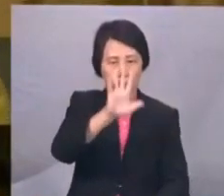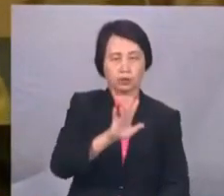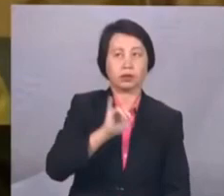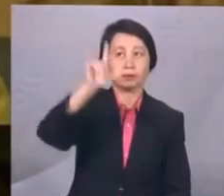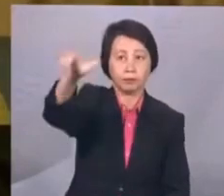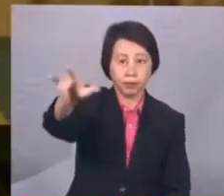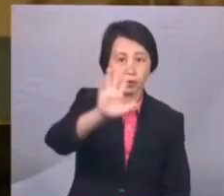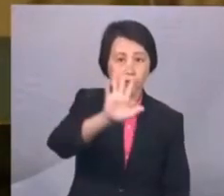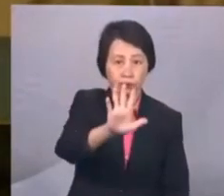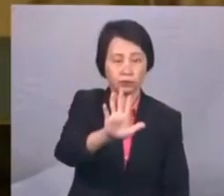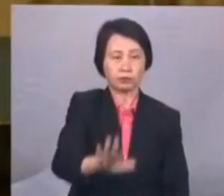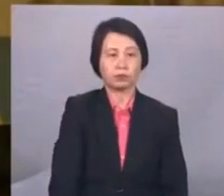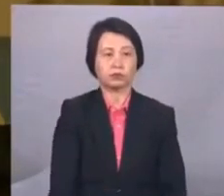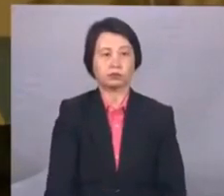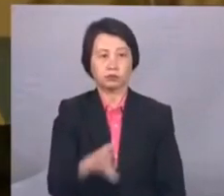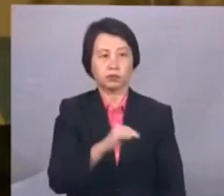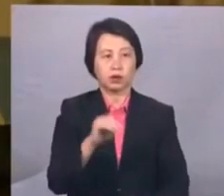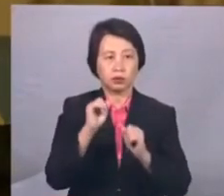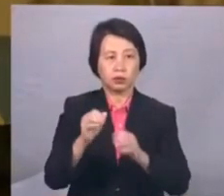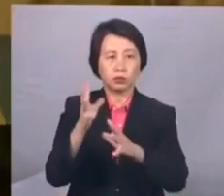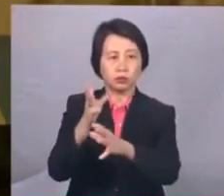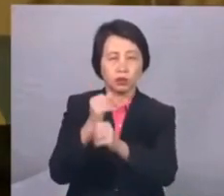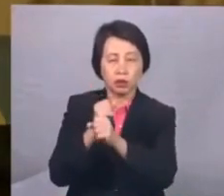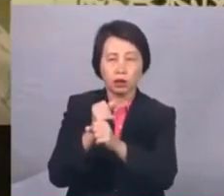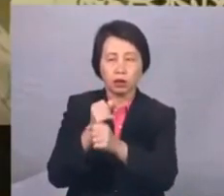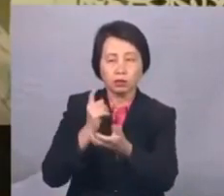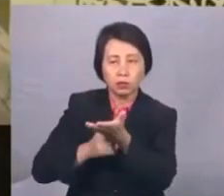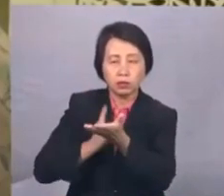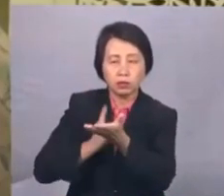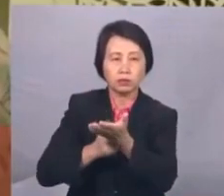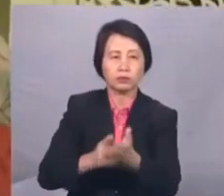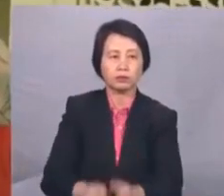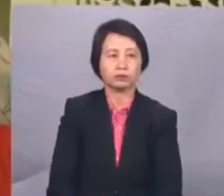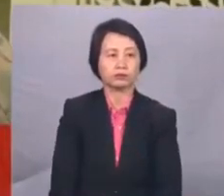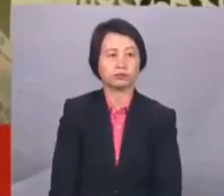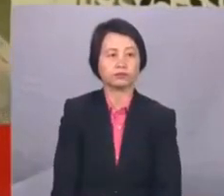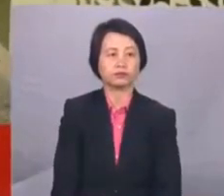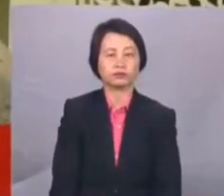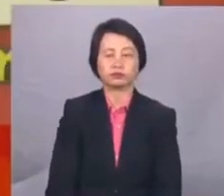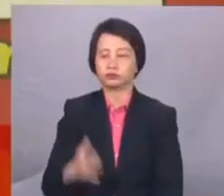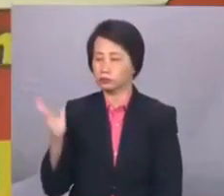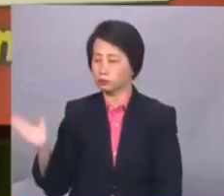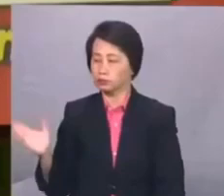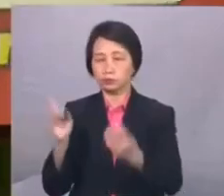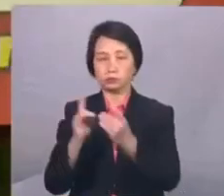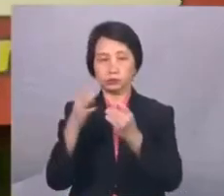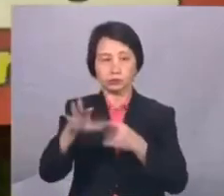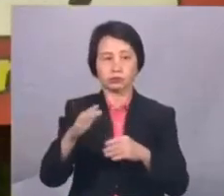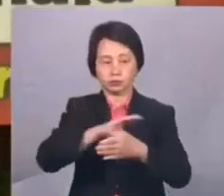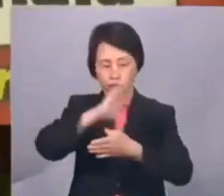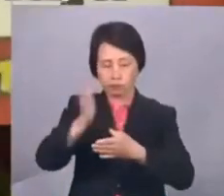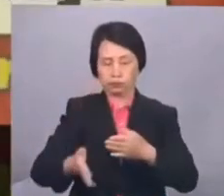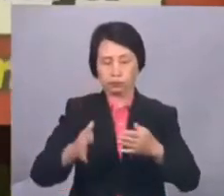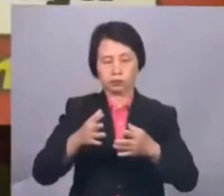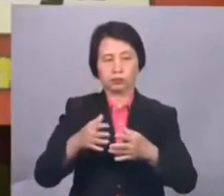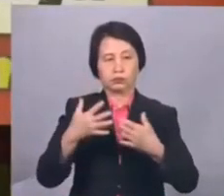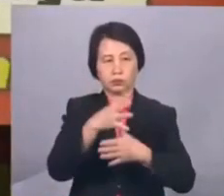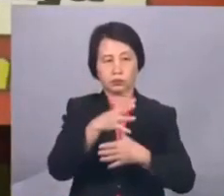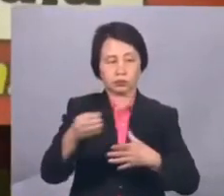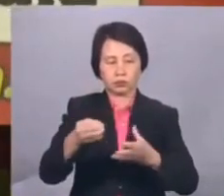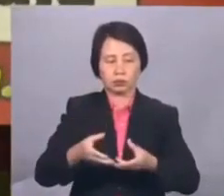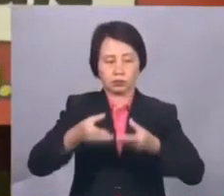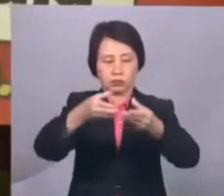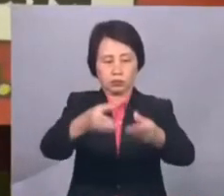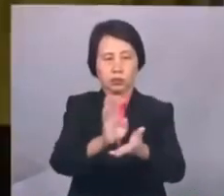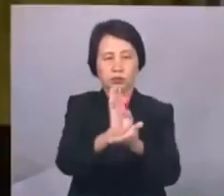saya Hai dan ada fasilitas dengan baik beliau ditemui selepas menyempurnakan pelancaran serta